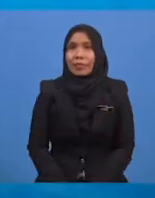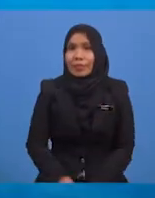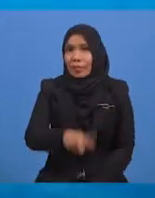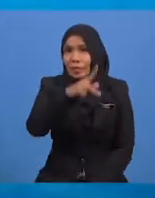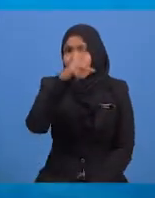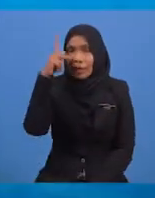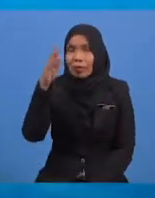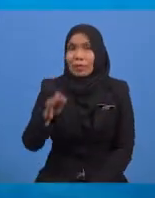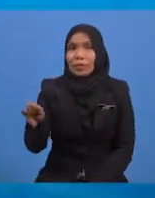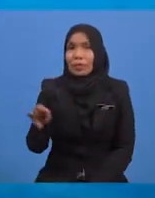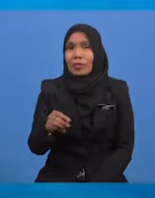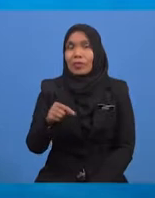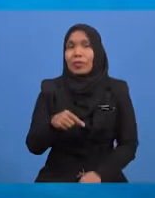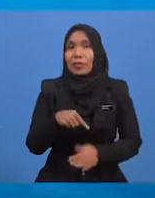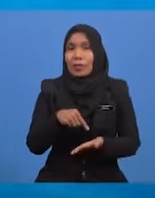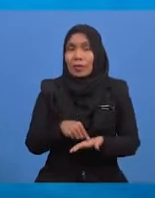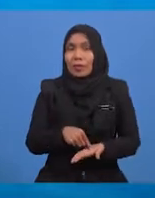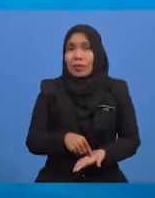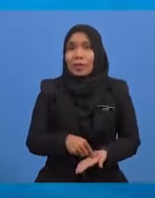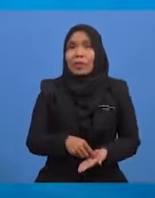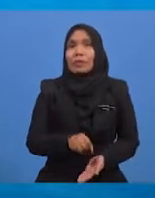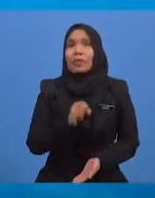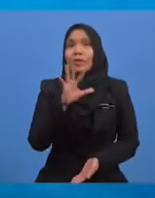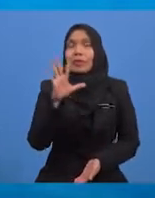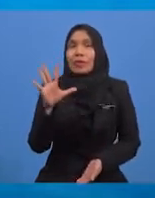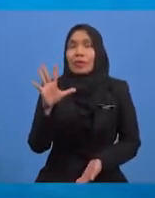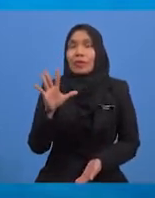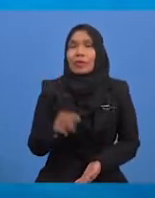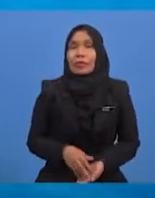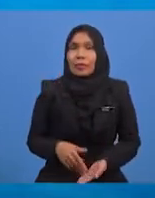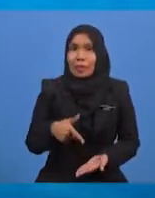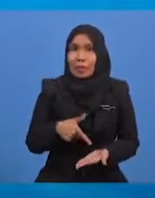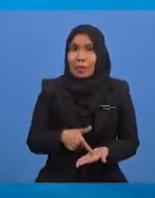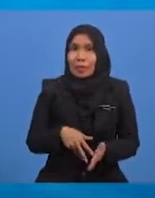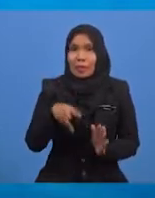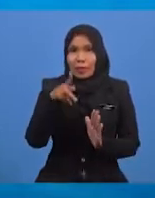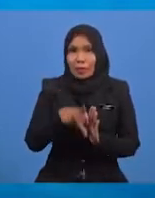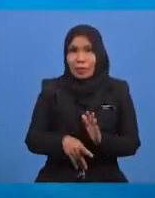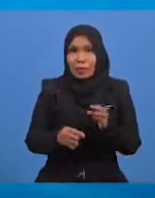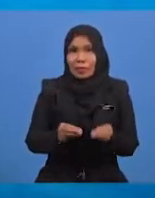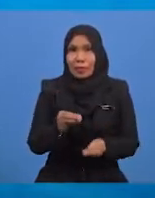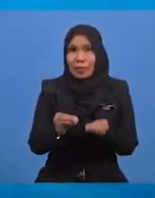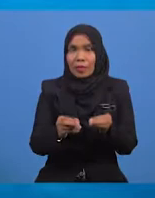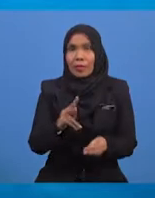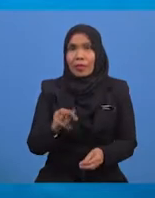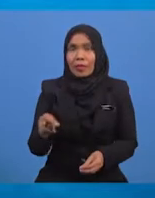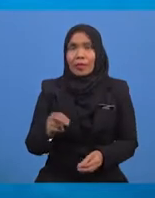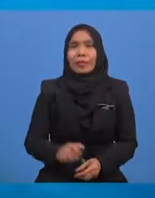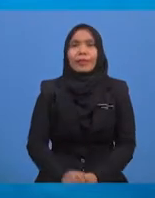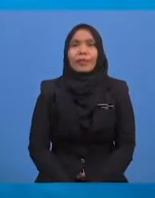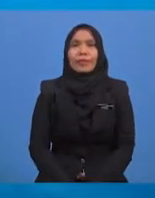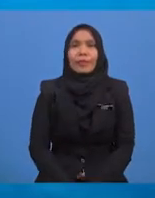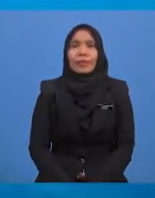dapat mengembangkan lagi sayap perniagaan seluruh dunia dan menjadikan produk atau perkhidmatan semakin